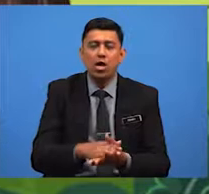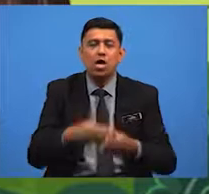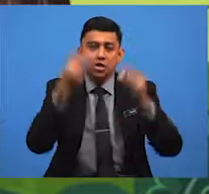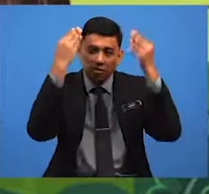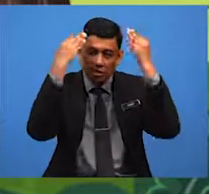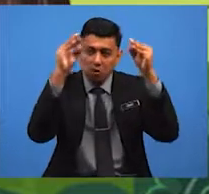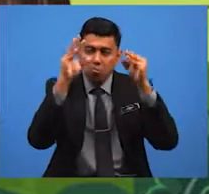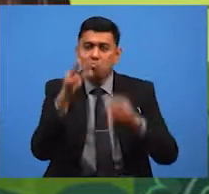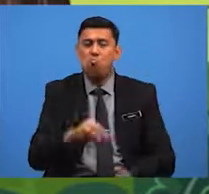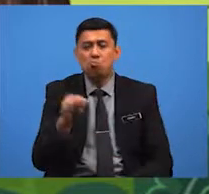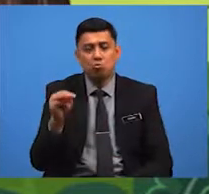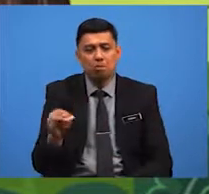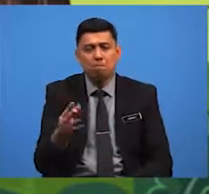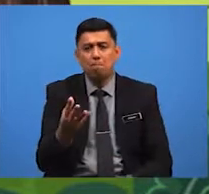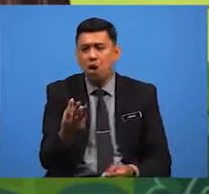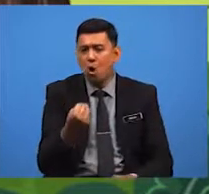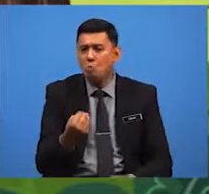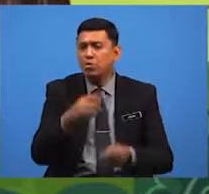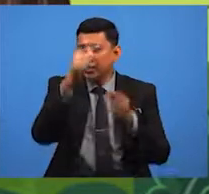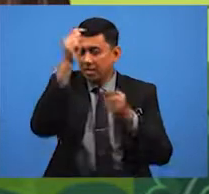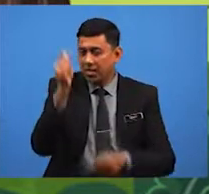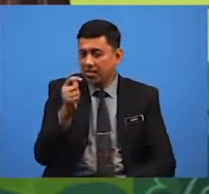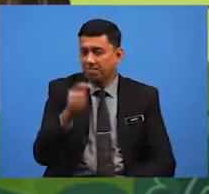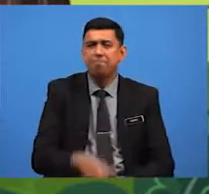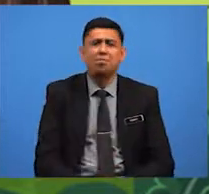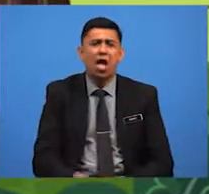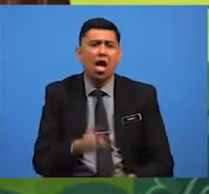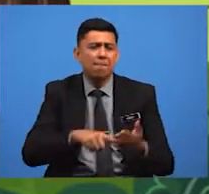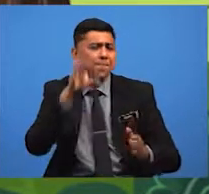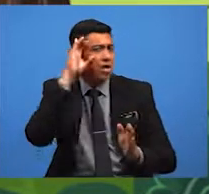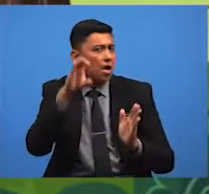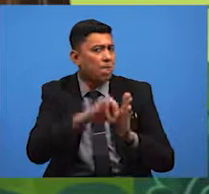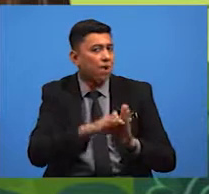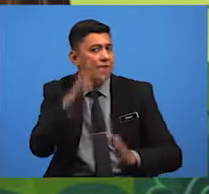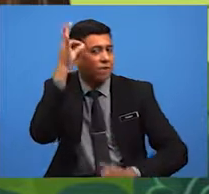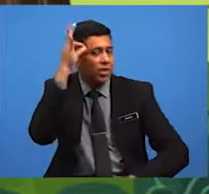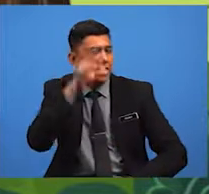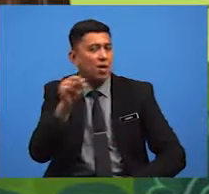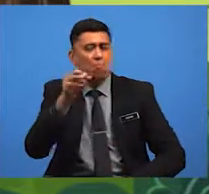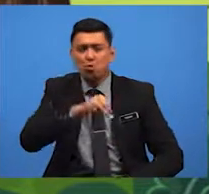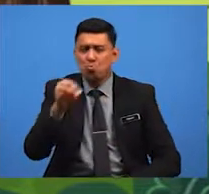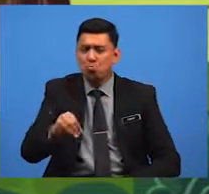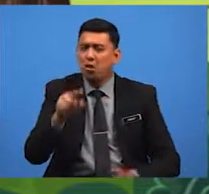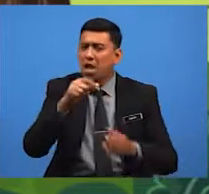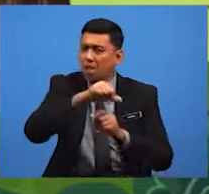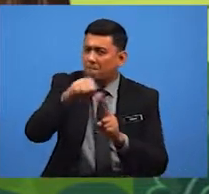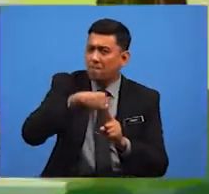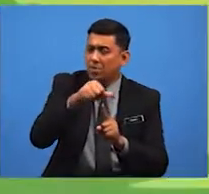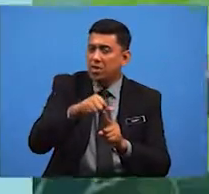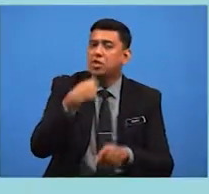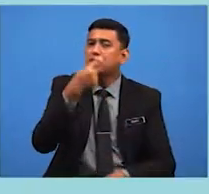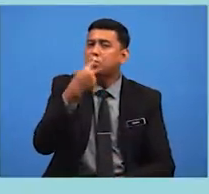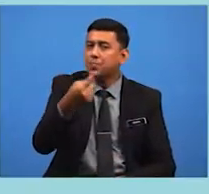bertanya kepada kamu semua. Apakah yang tergambar dalam fikiran murid-murid apabila